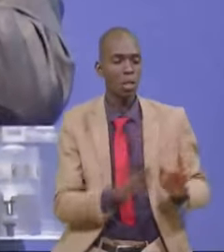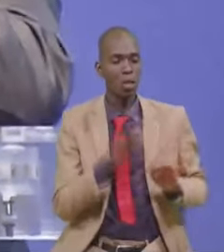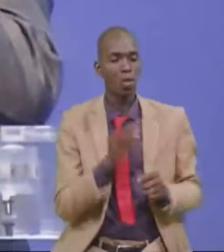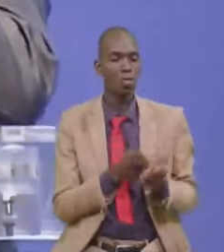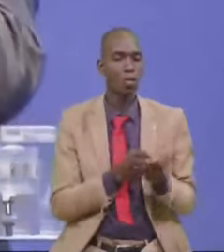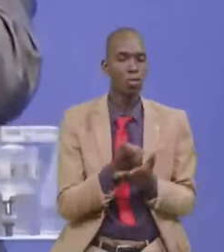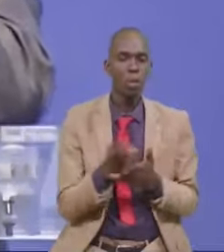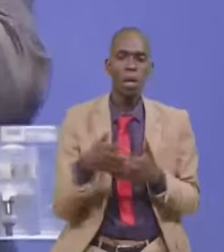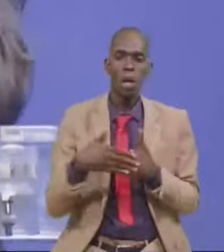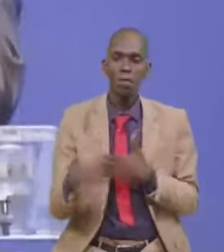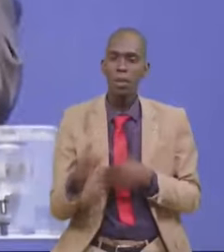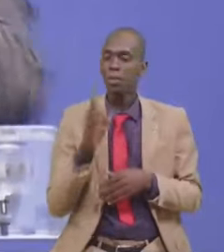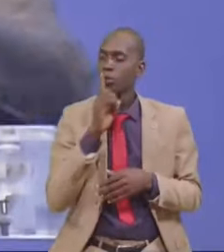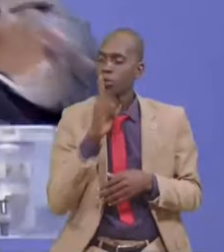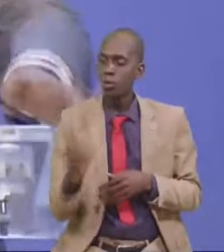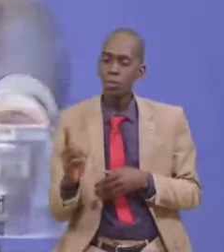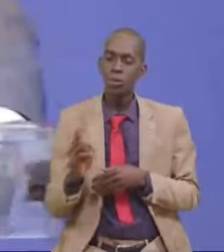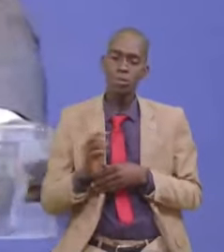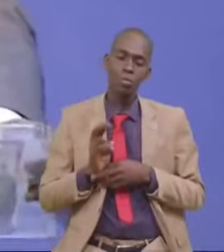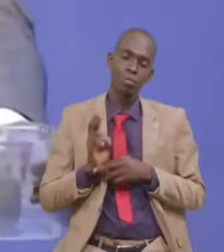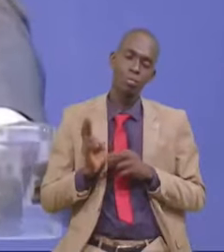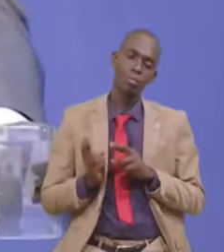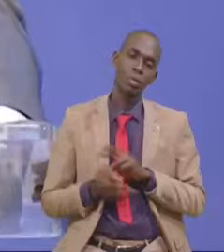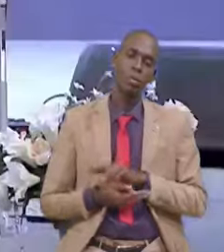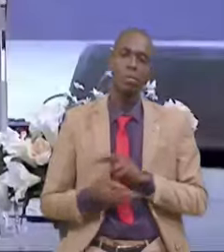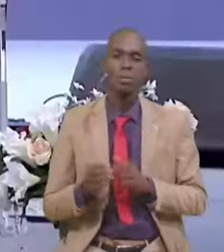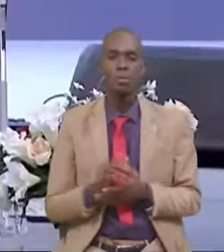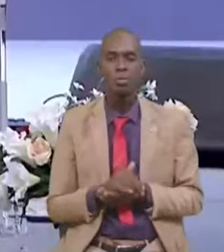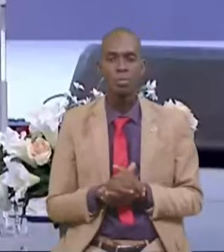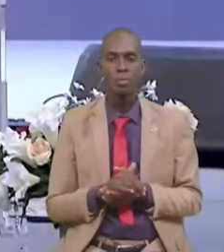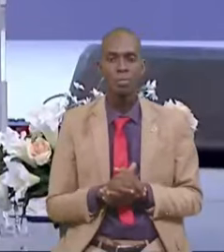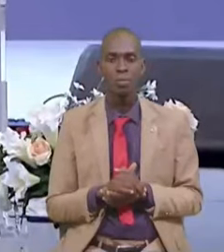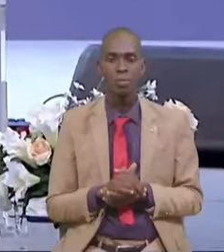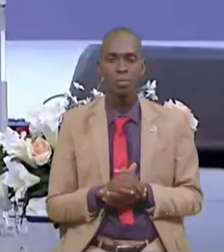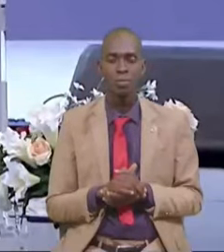La transformation des vendeurs de la vérité après la vraie pénitence.